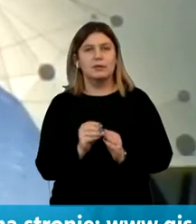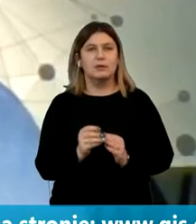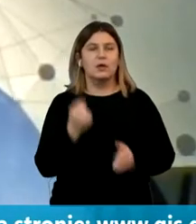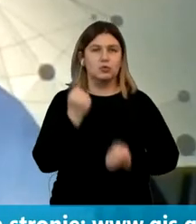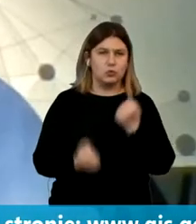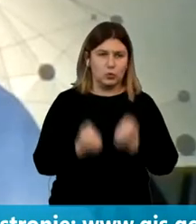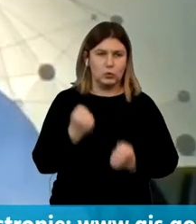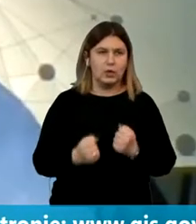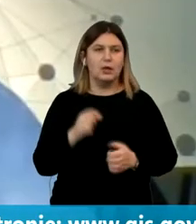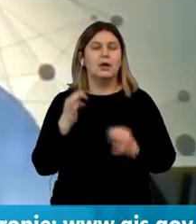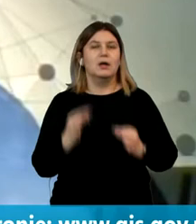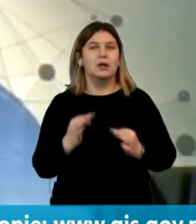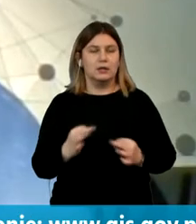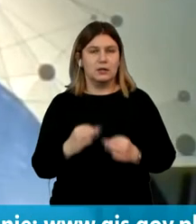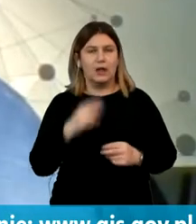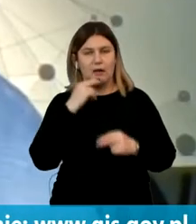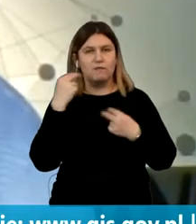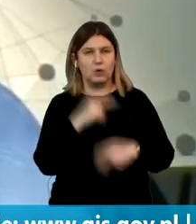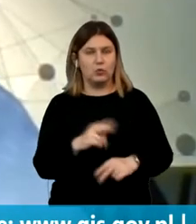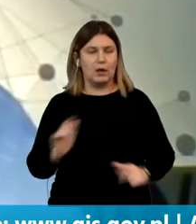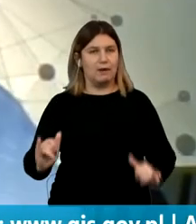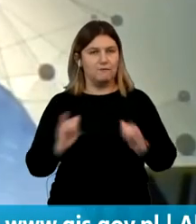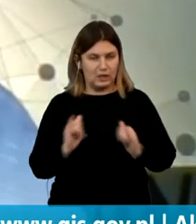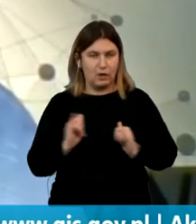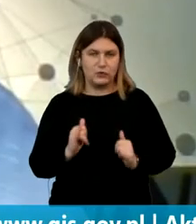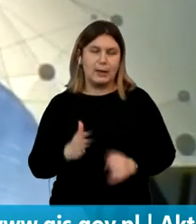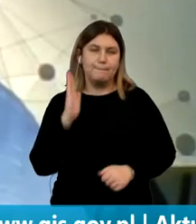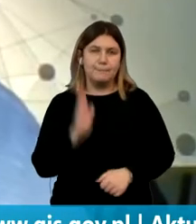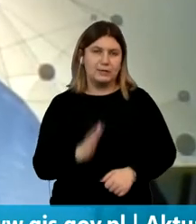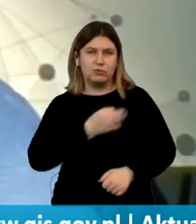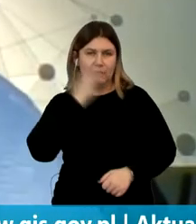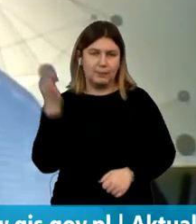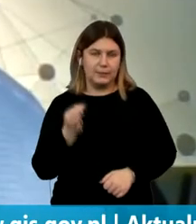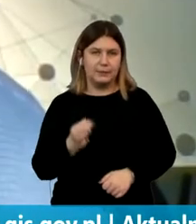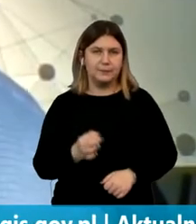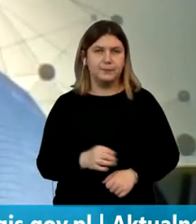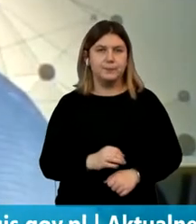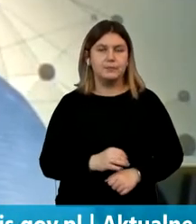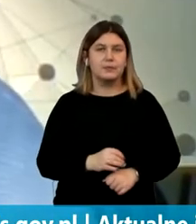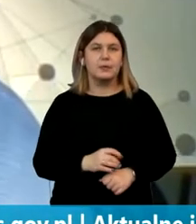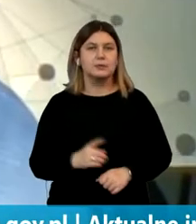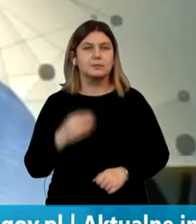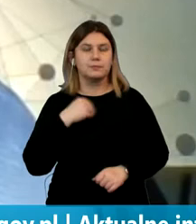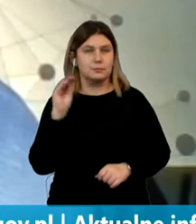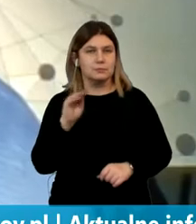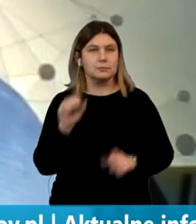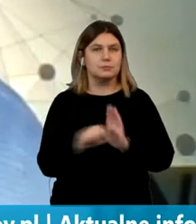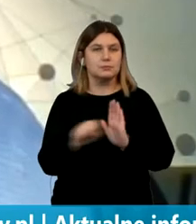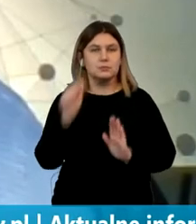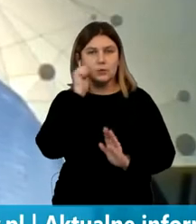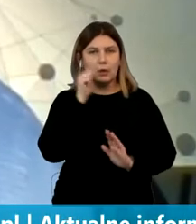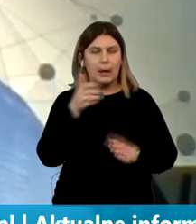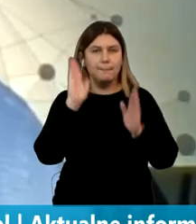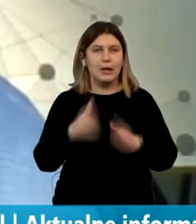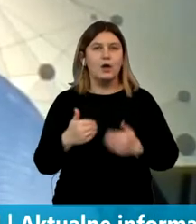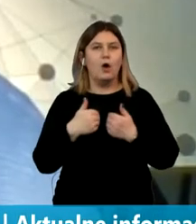trudności. Mam nadzieję, że już teraz wrócimy do udogodnień i będzie rzeczywiście dużo, dużo lepiej. Przypominam także, że od jutra otwarty będzie